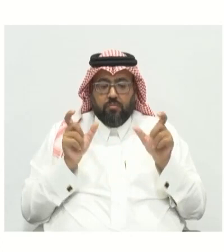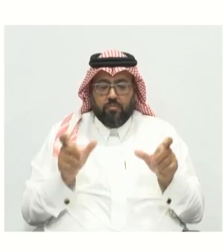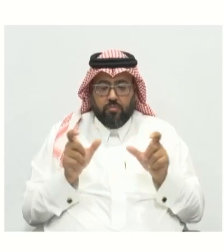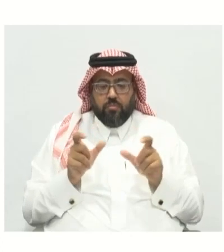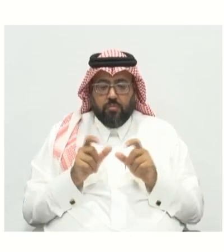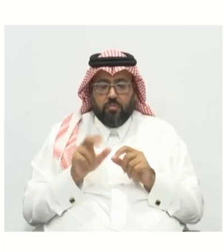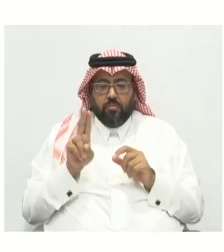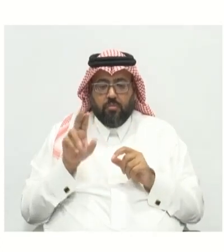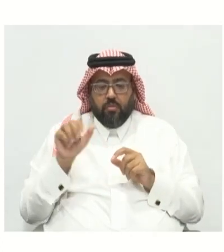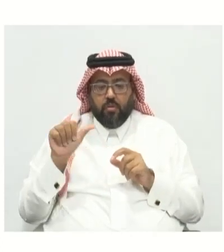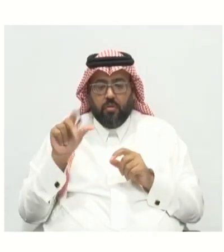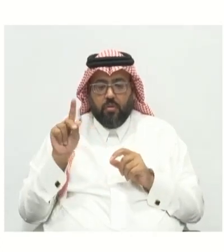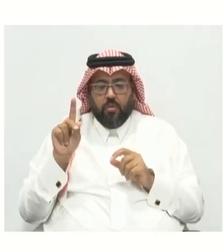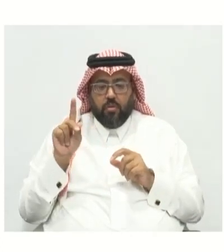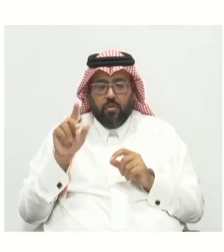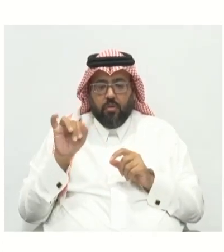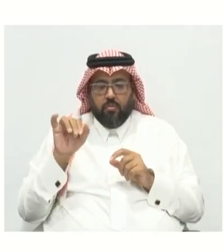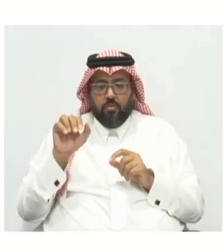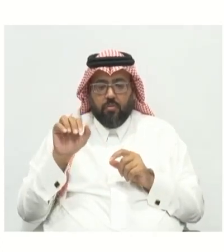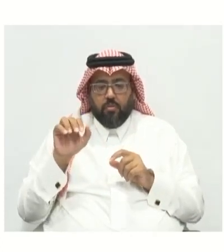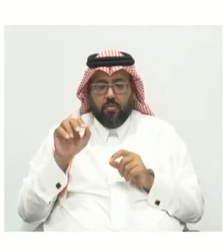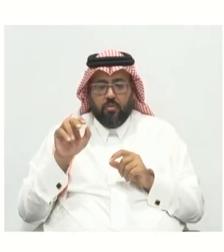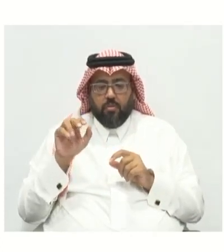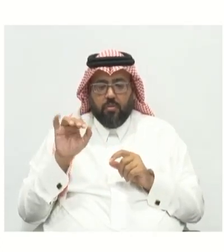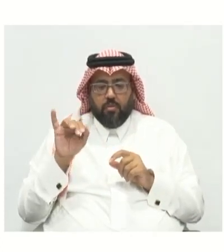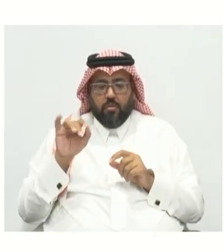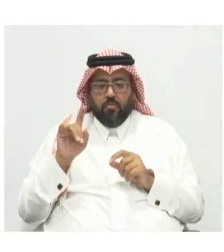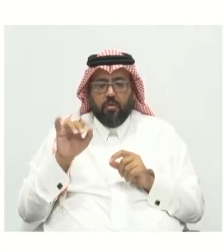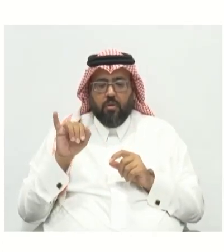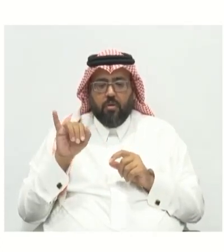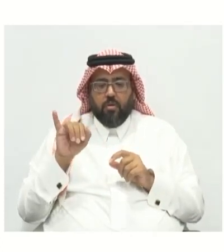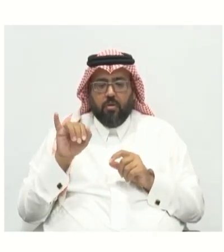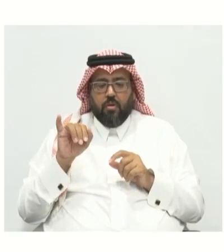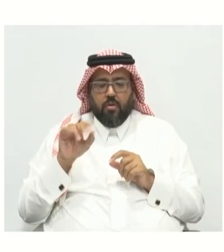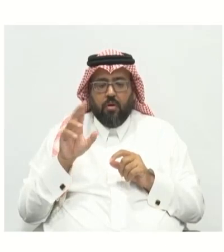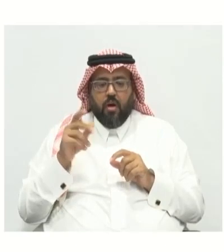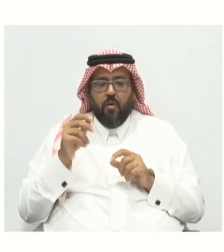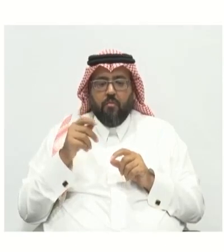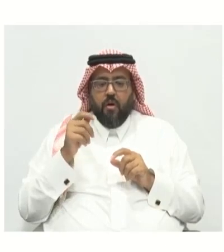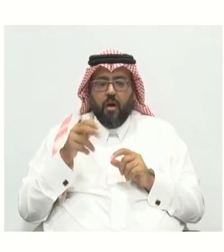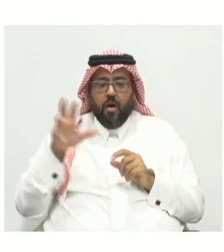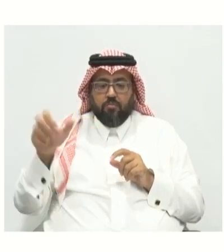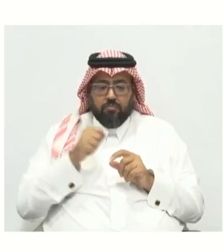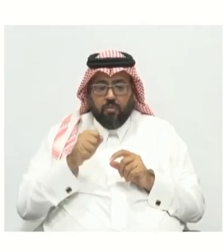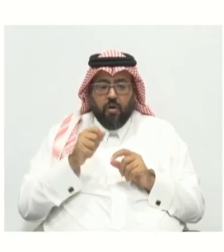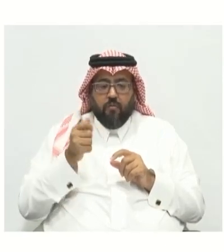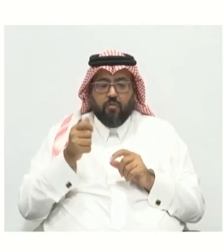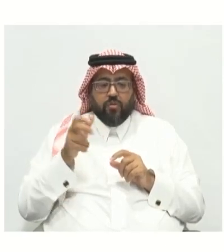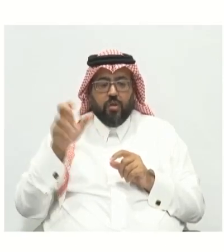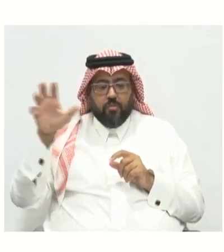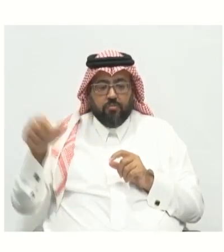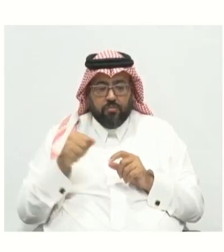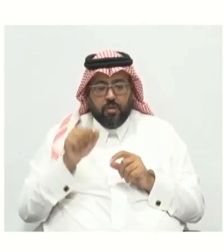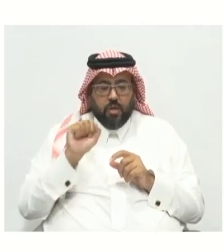تحضر تحضر المصادر المصادره تحضر المصادره العامه للاموال فلا تكون عقوبه المصادره الخاصه